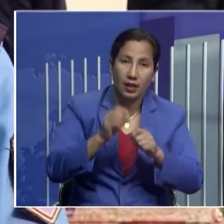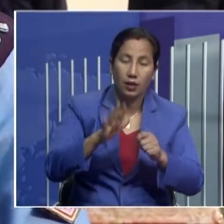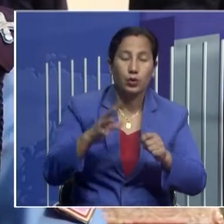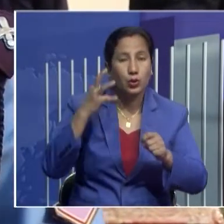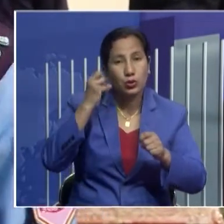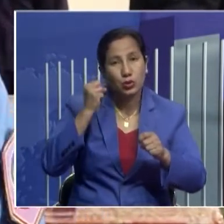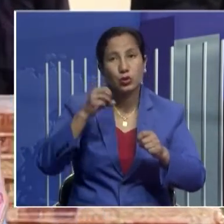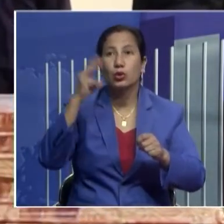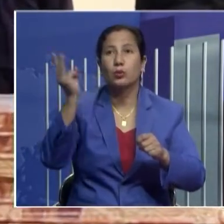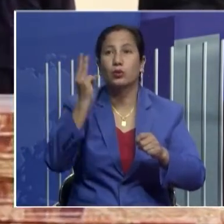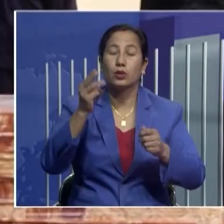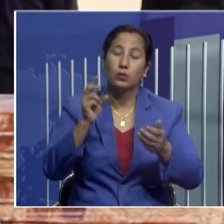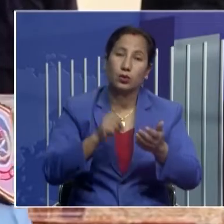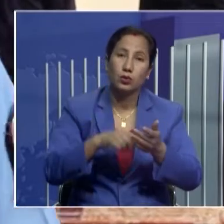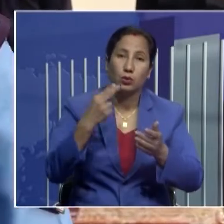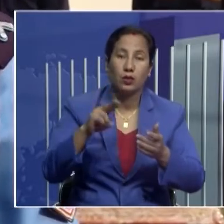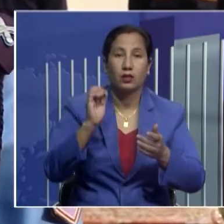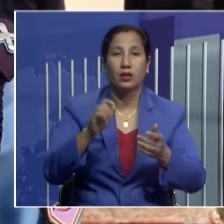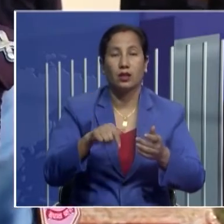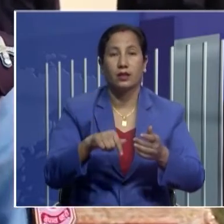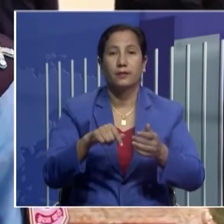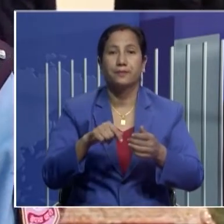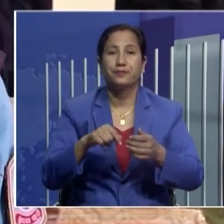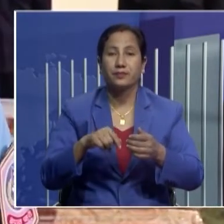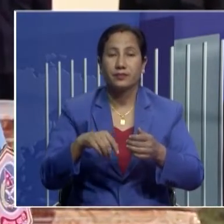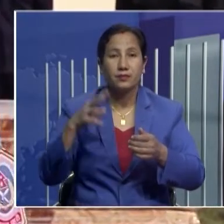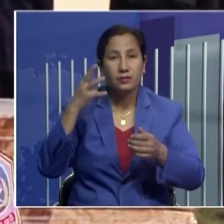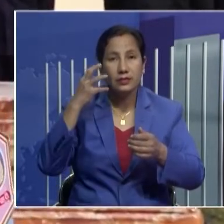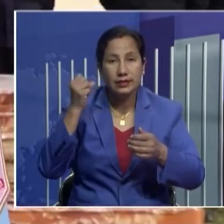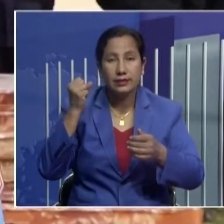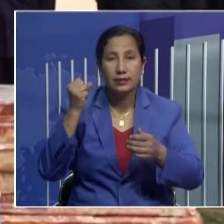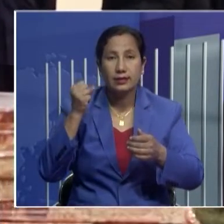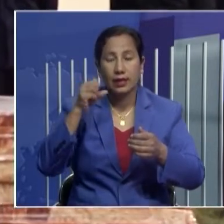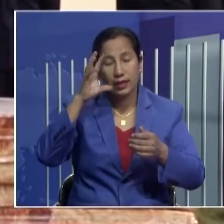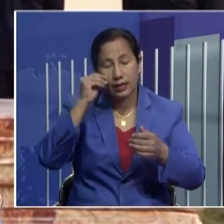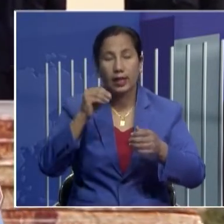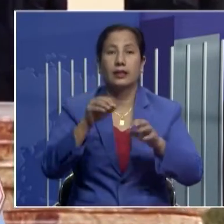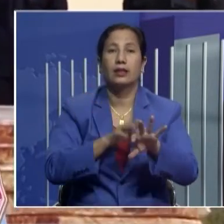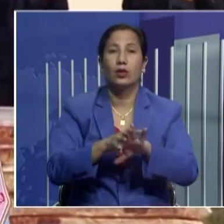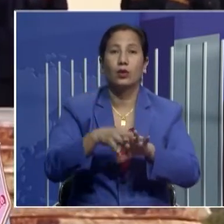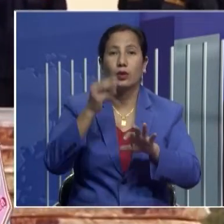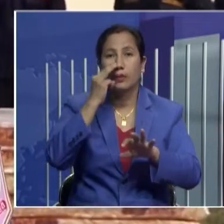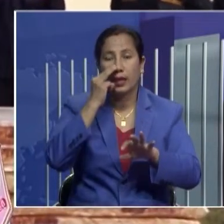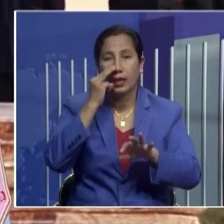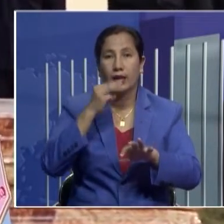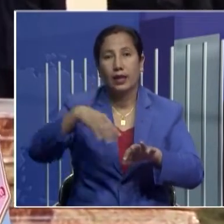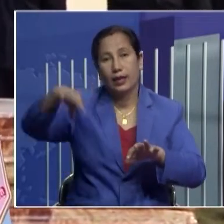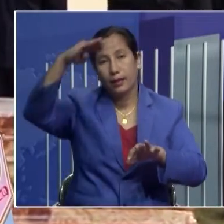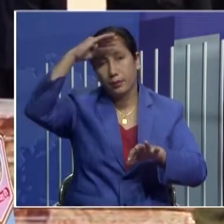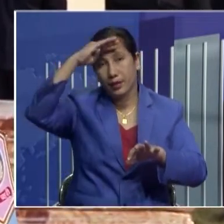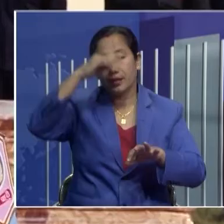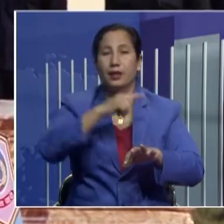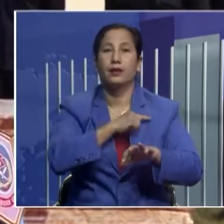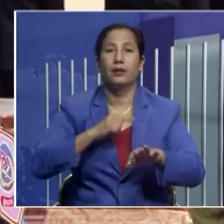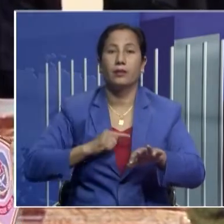चिसो मौसम सुरु भइसकेपछि यी यसै त्यसै चिसा रातहरूमा प्रहरी